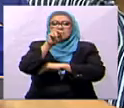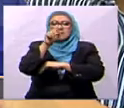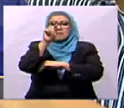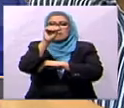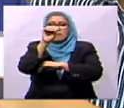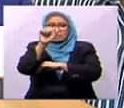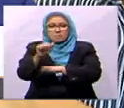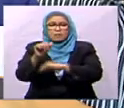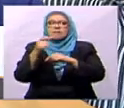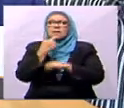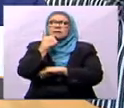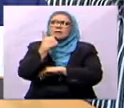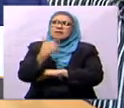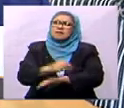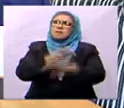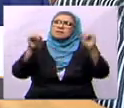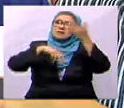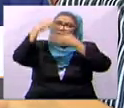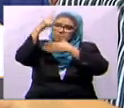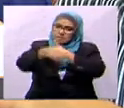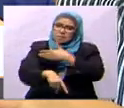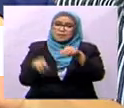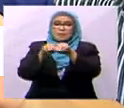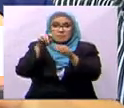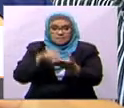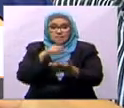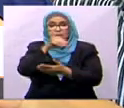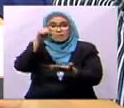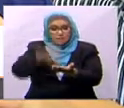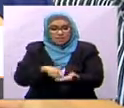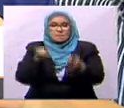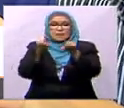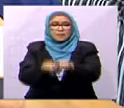ada program-program seperti ini, dan ini sikit sebanyak menggalakkan